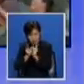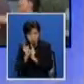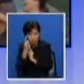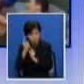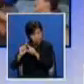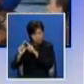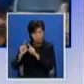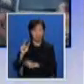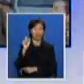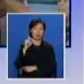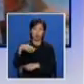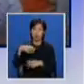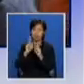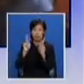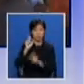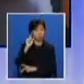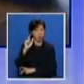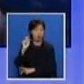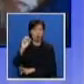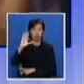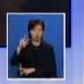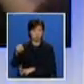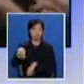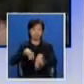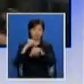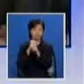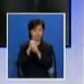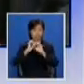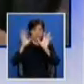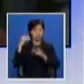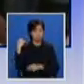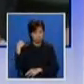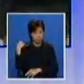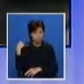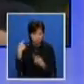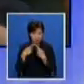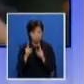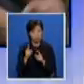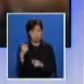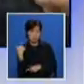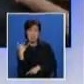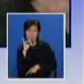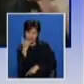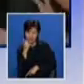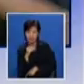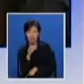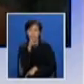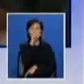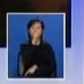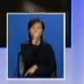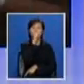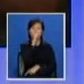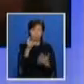อก็จะดำเนินการอย่างโปร่งใสนะครับแน่นอนบางเรื่องก็คงจะไม่สามารถเปิดเผยล่วงหน้าได้แต่ว่าแนวทางต่